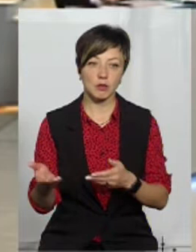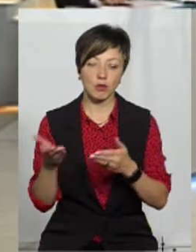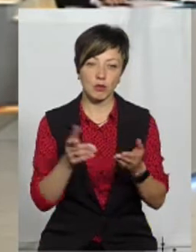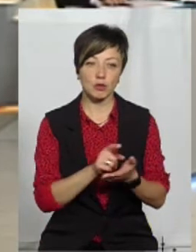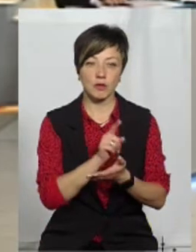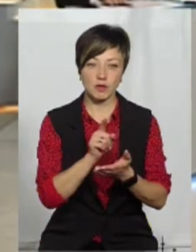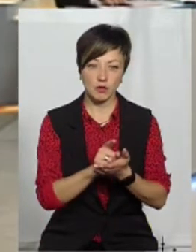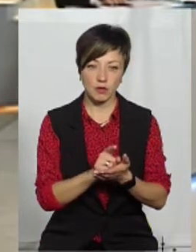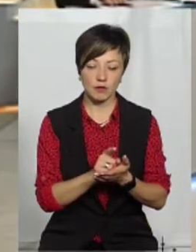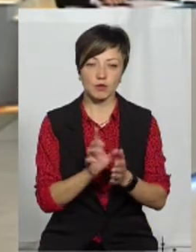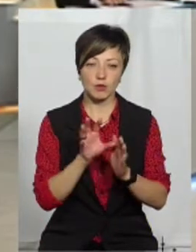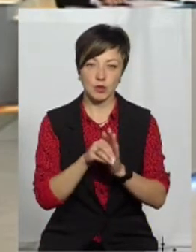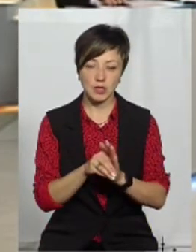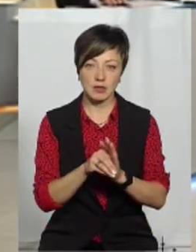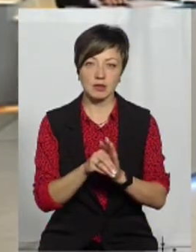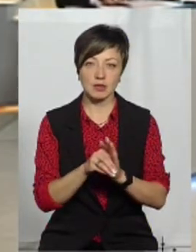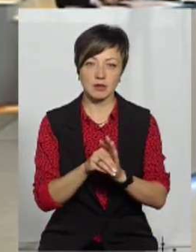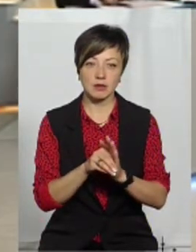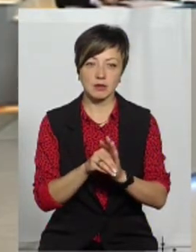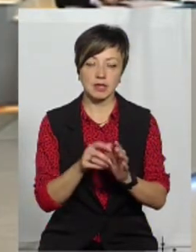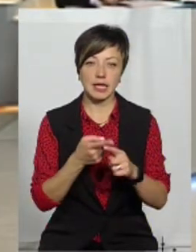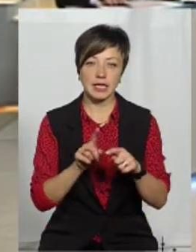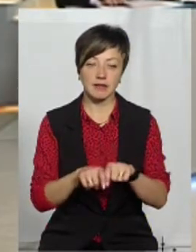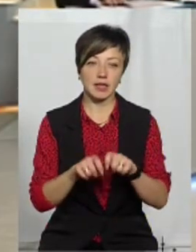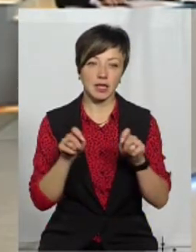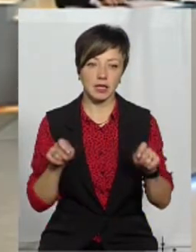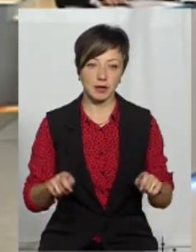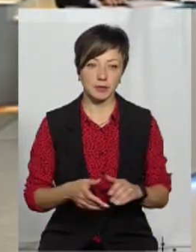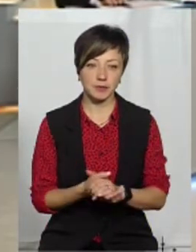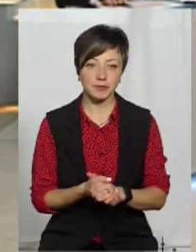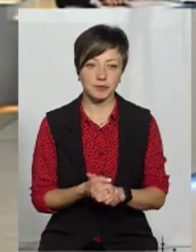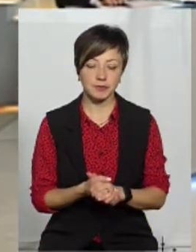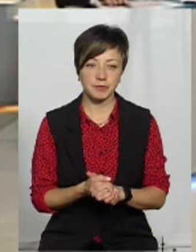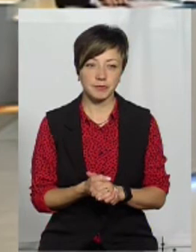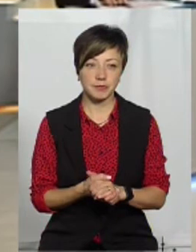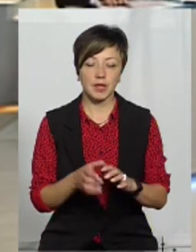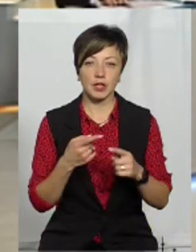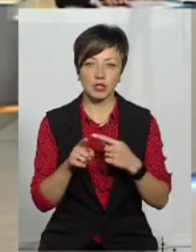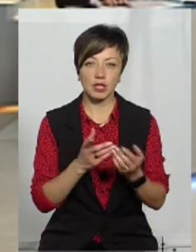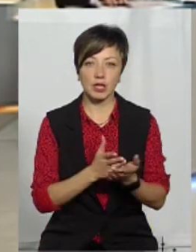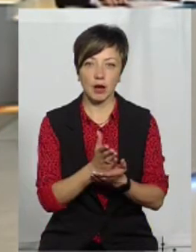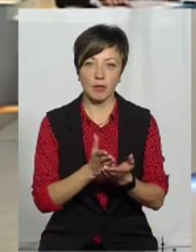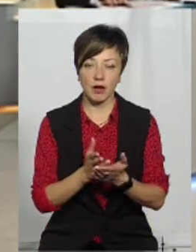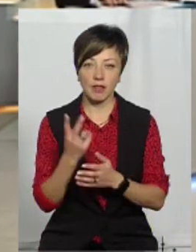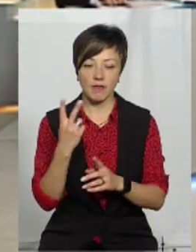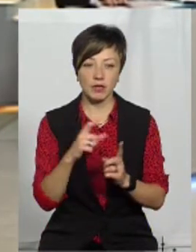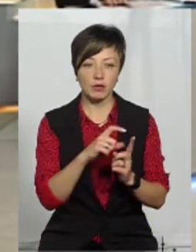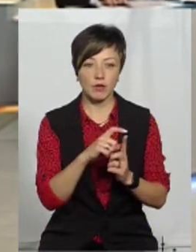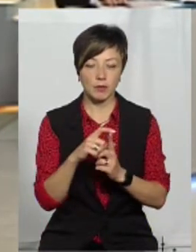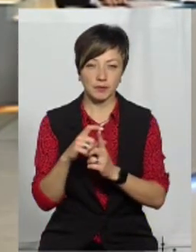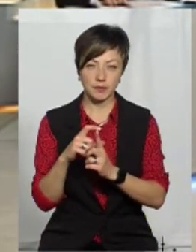обов'язково, в тому числі, зміни запрошень на ці відкриття. Інші напрямки, буквально двома